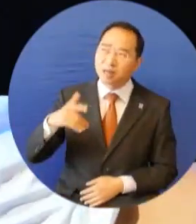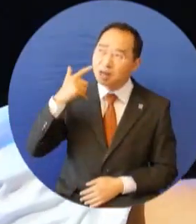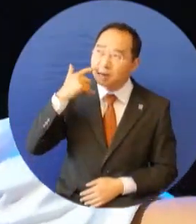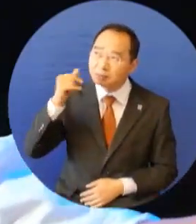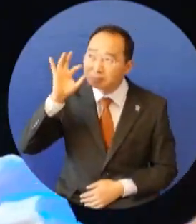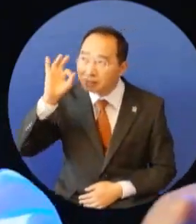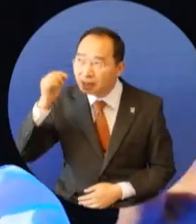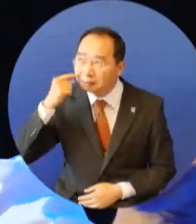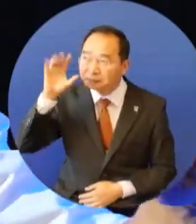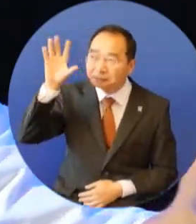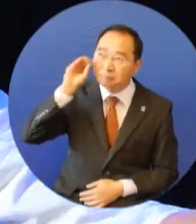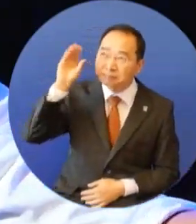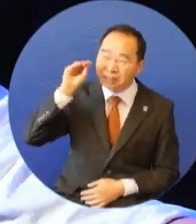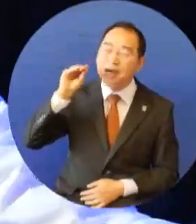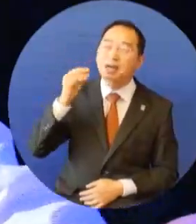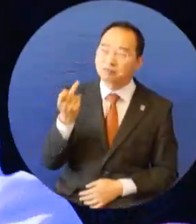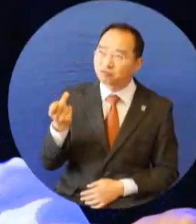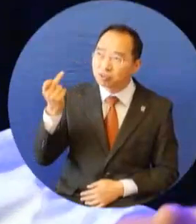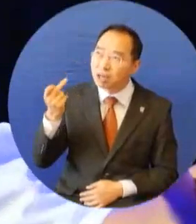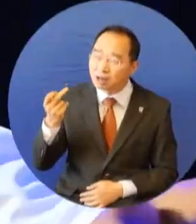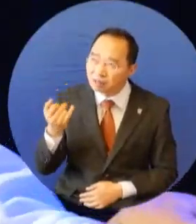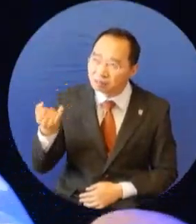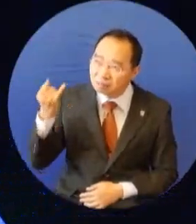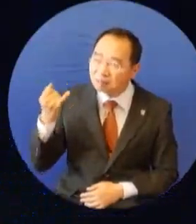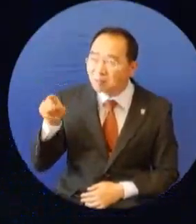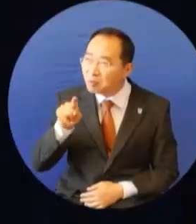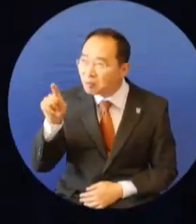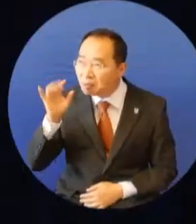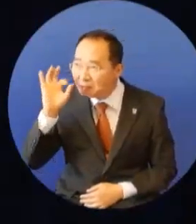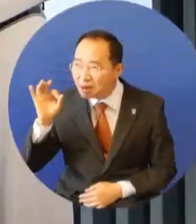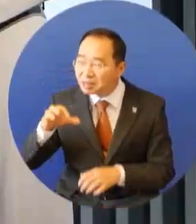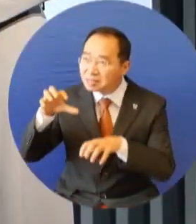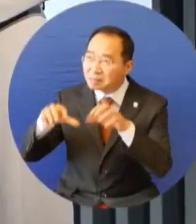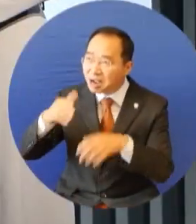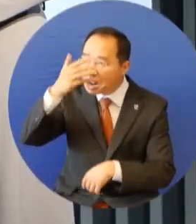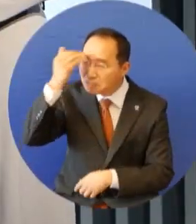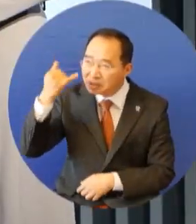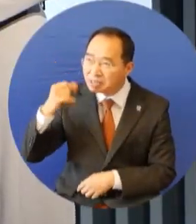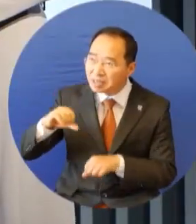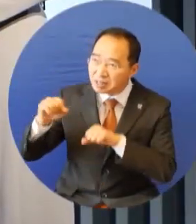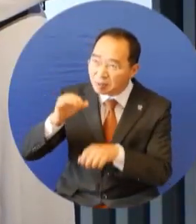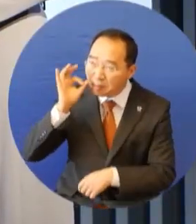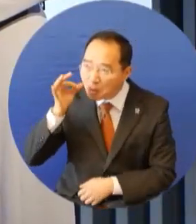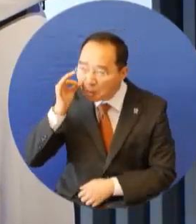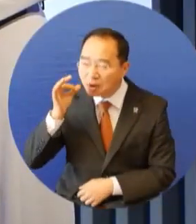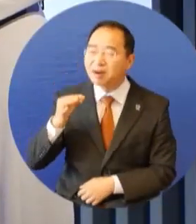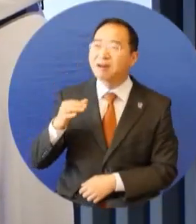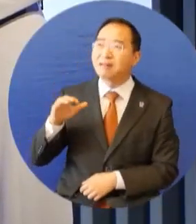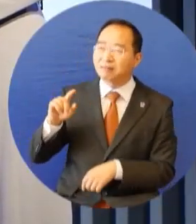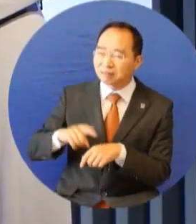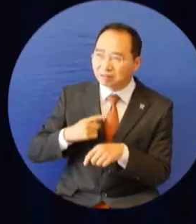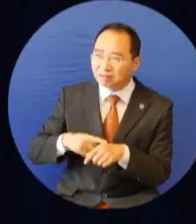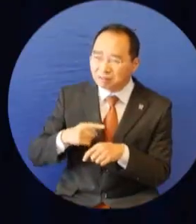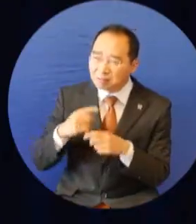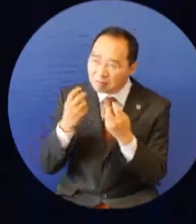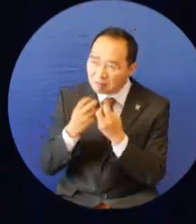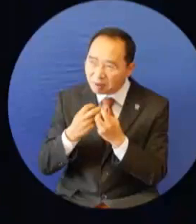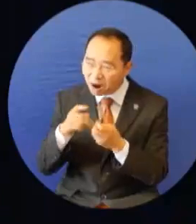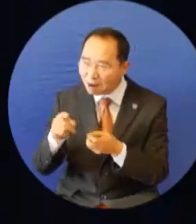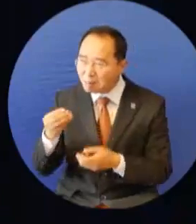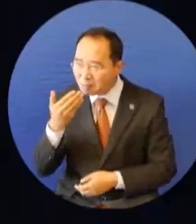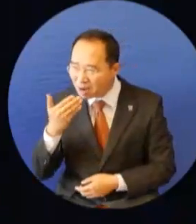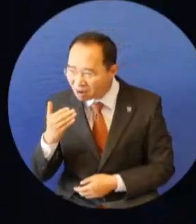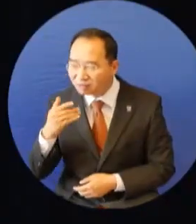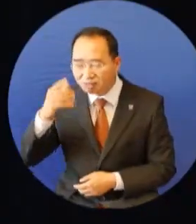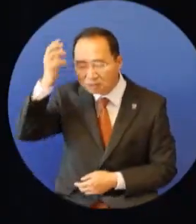때 아버지가 그다음에 누나가 이렇게 동네 사람들이 할머니들이 하는 거 이렇게 보고 네. 이